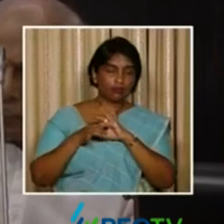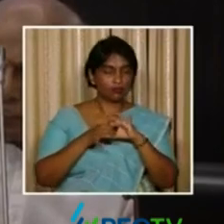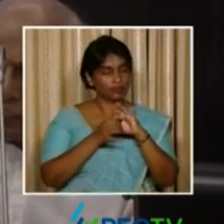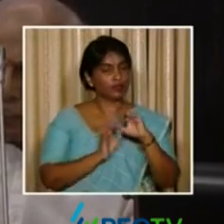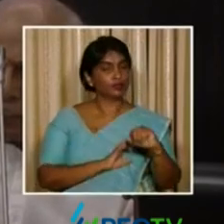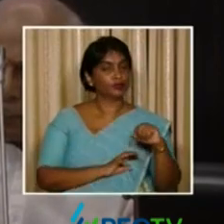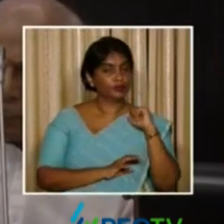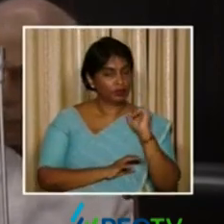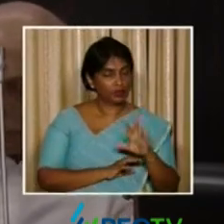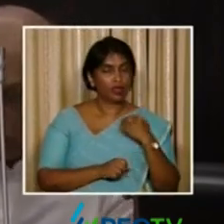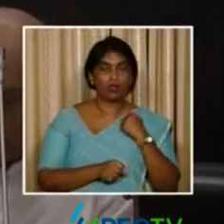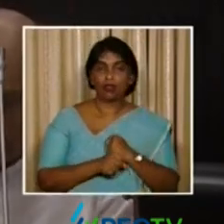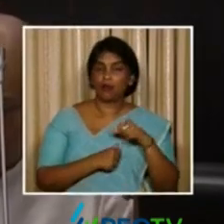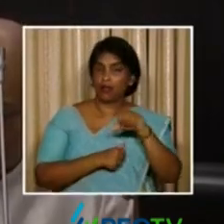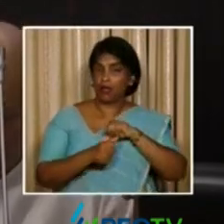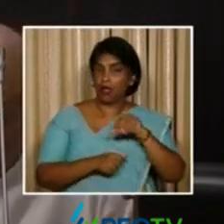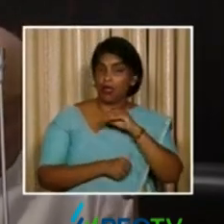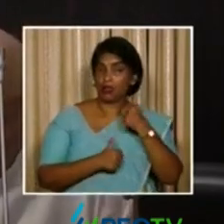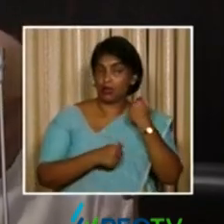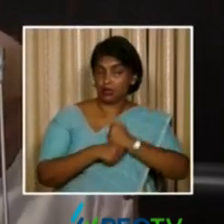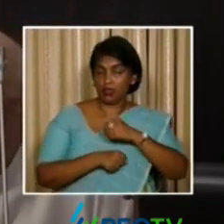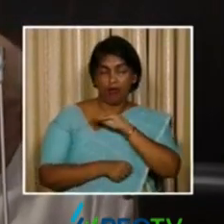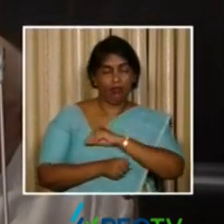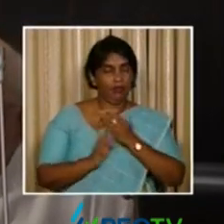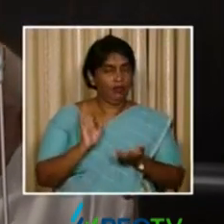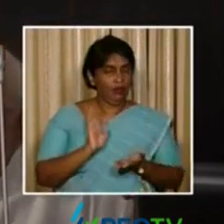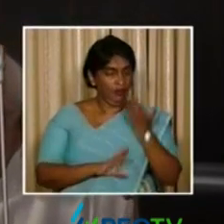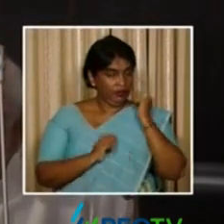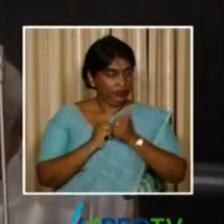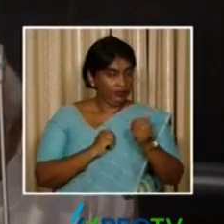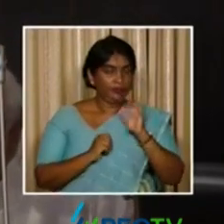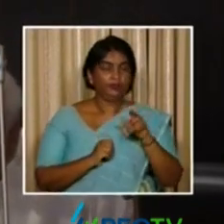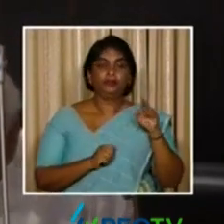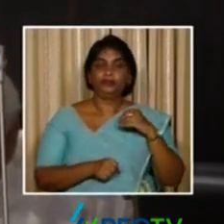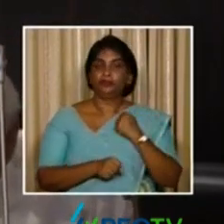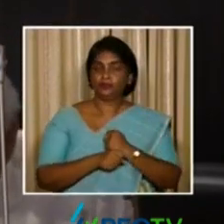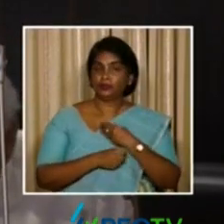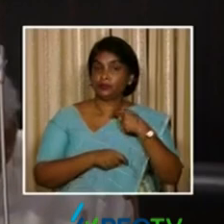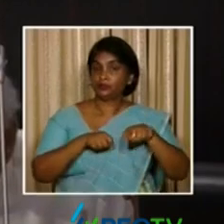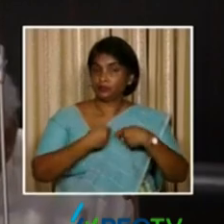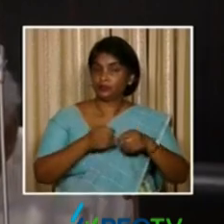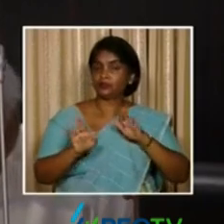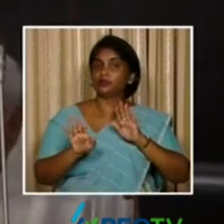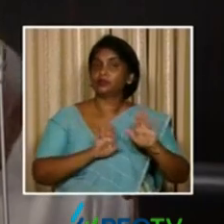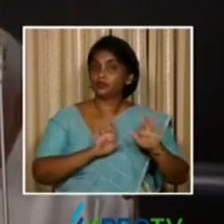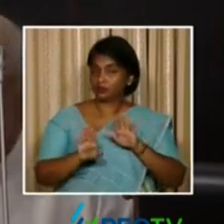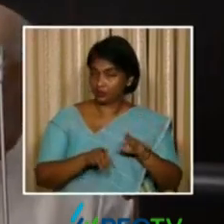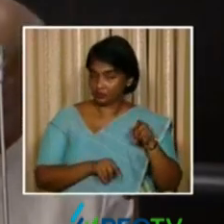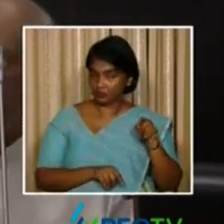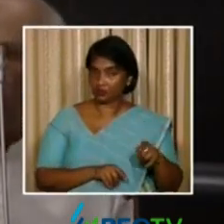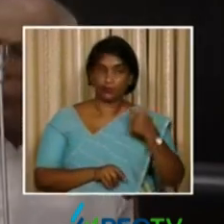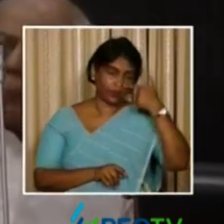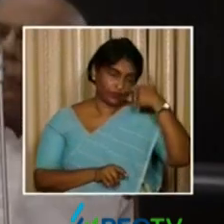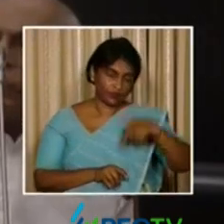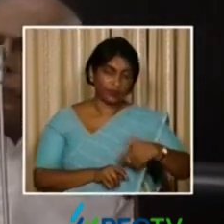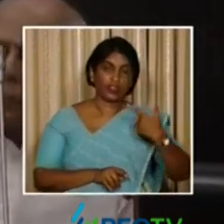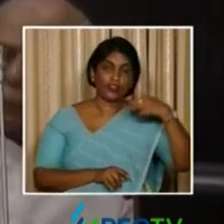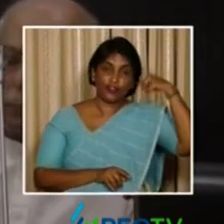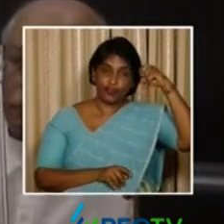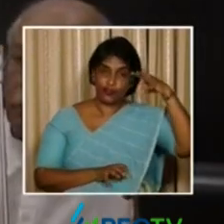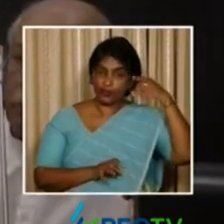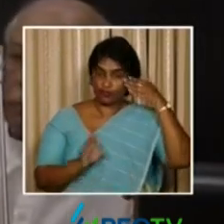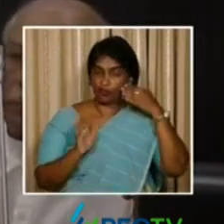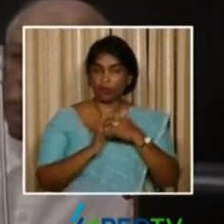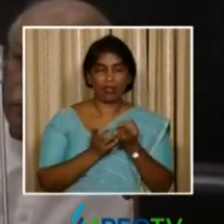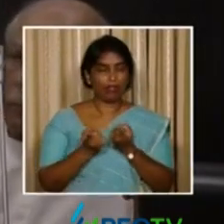ஆளுநருடன் ஆலோசித்து அது குறித்த இணக்க கடிதத்தை அன்றிரவே சர்வதேச நாணய நிதியத்திற்கு அனுப்பியுள்ளோம். அனைத்து இருதரப்பு கடன் கொடுநர்களும்